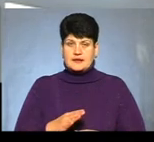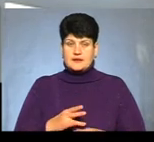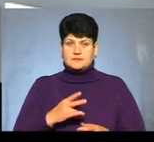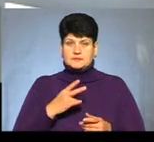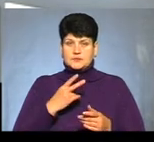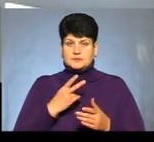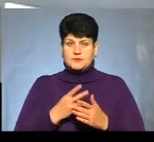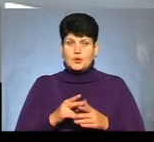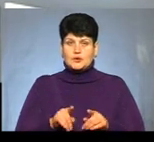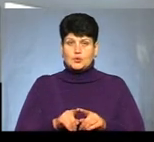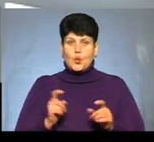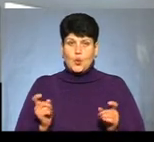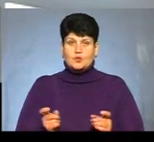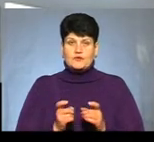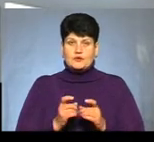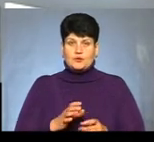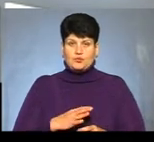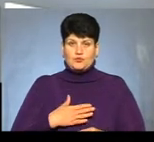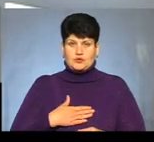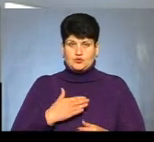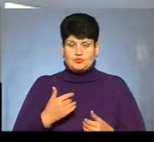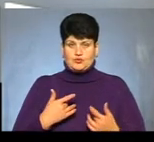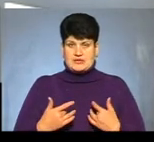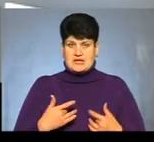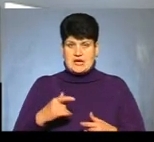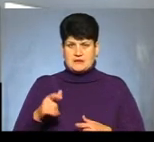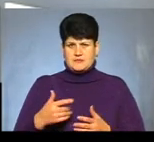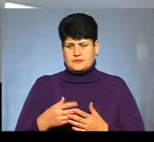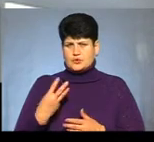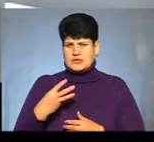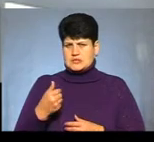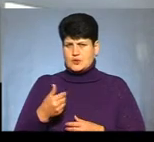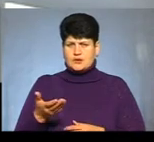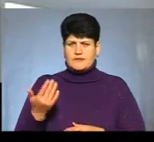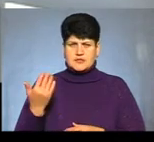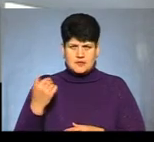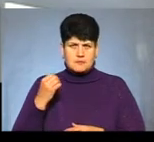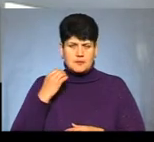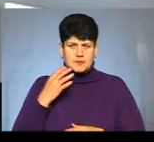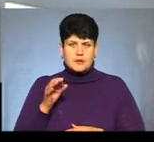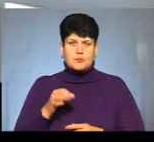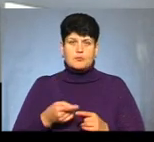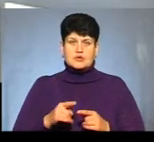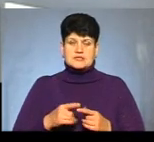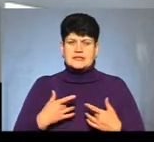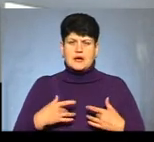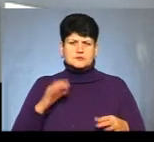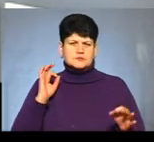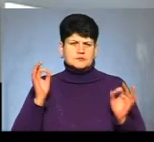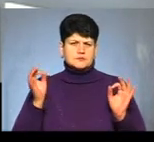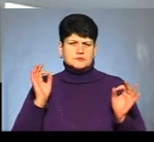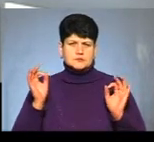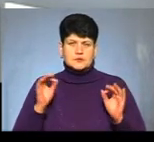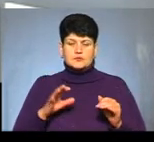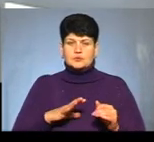Я не застав такого подібного конфлікту, який був у нашому театрі. Це років 30 назад, ми пам'ятаємо про це,